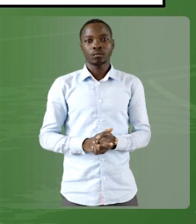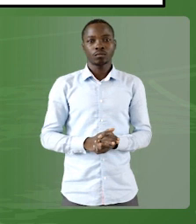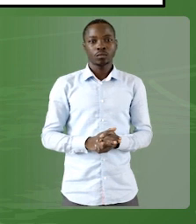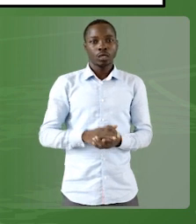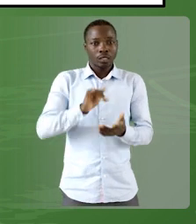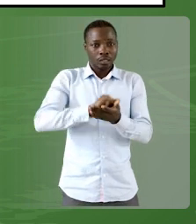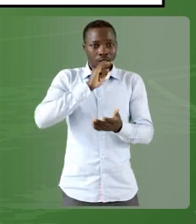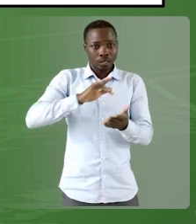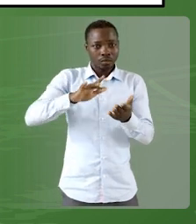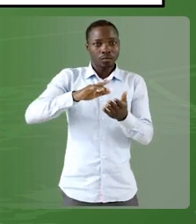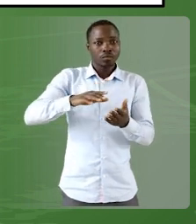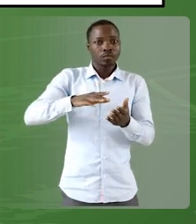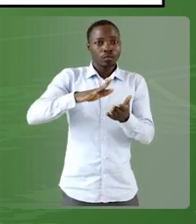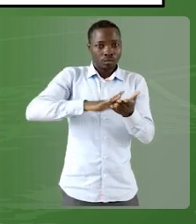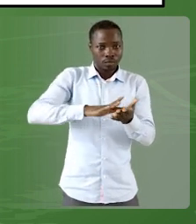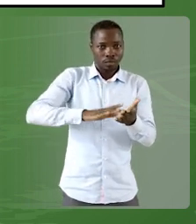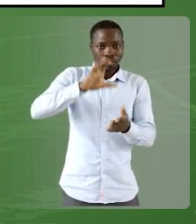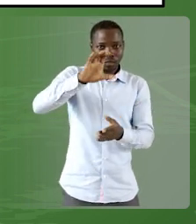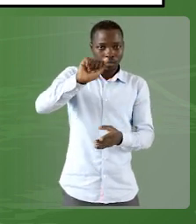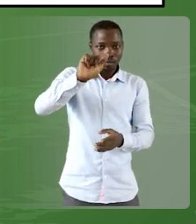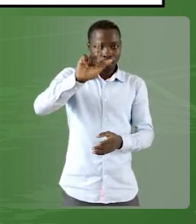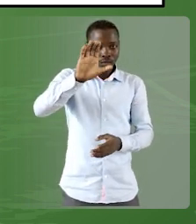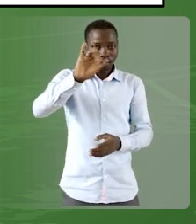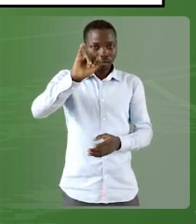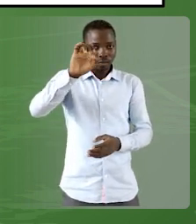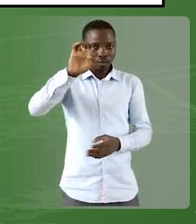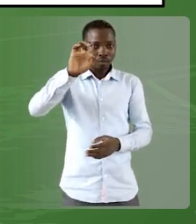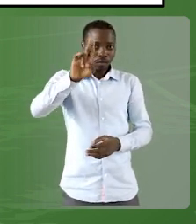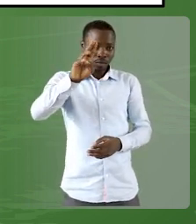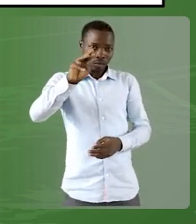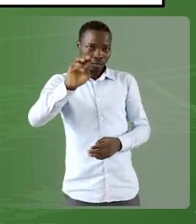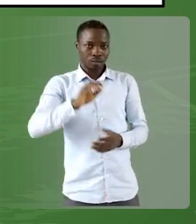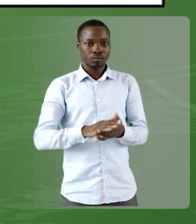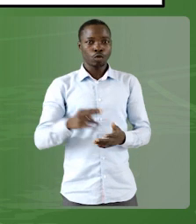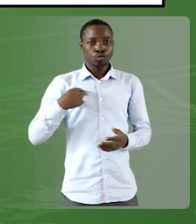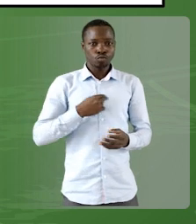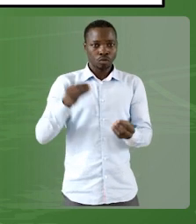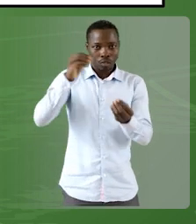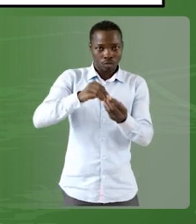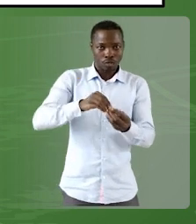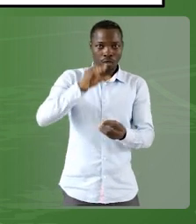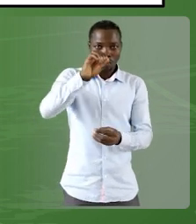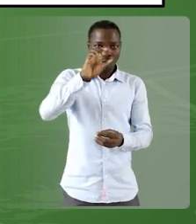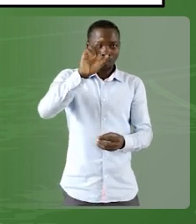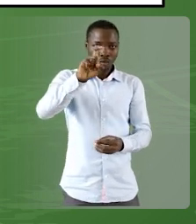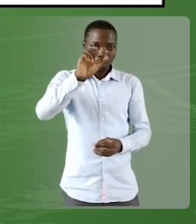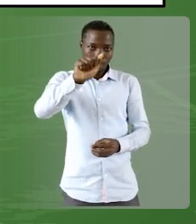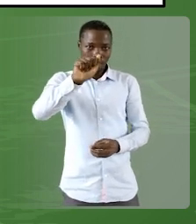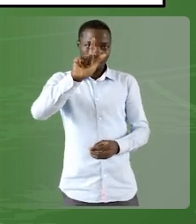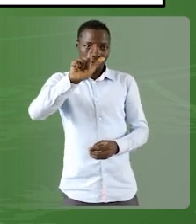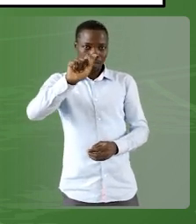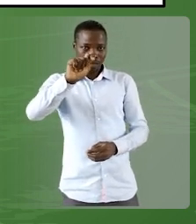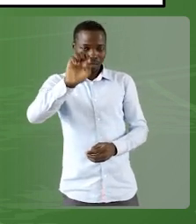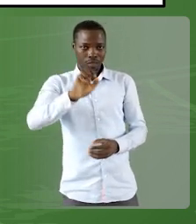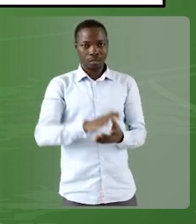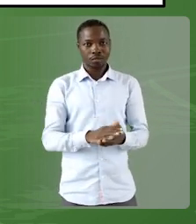du filtrat de solution de sol auquel nous ajoutons quelques gouttes d'oxalate d'ammonium. Le